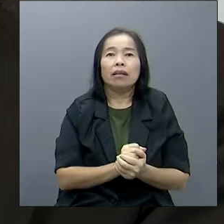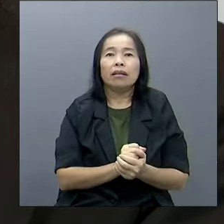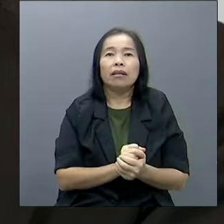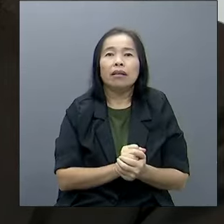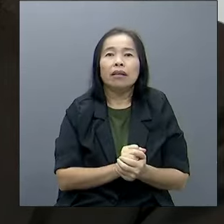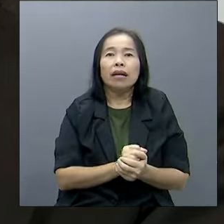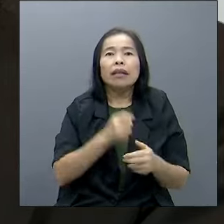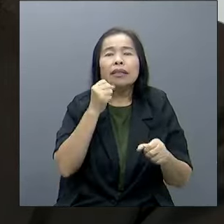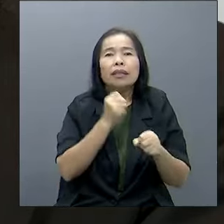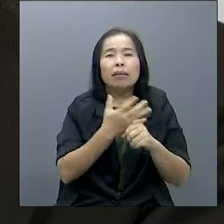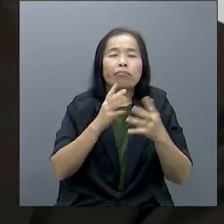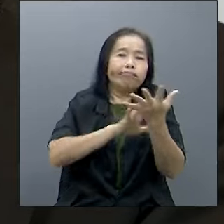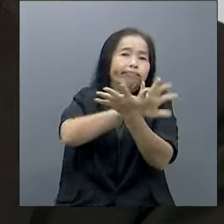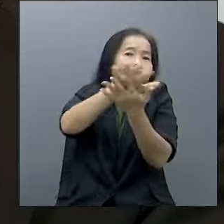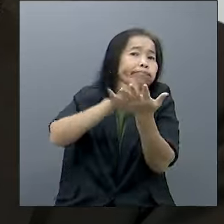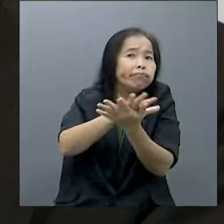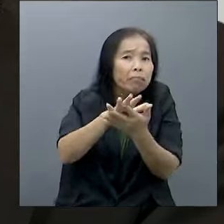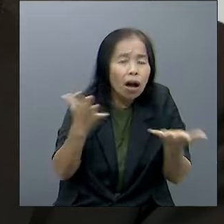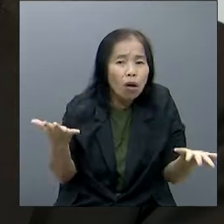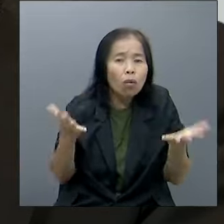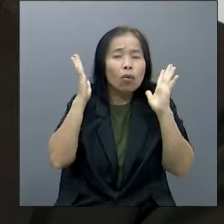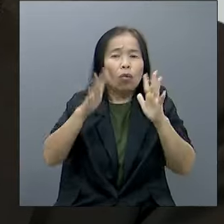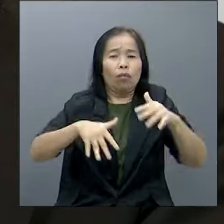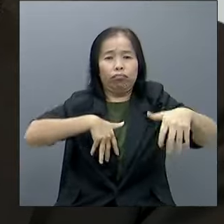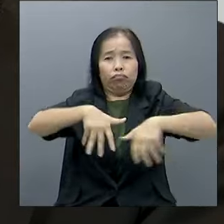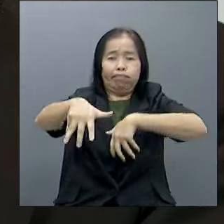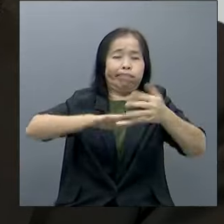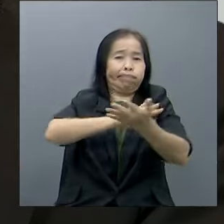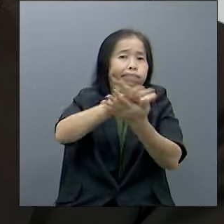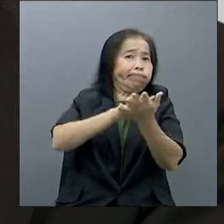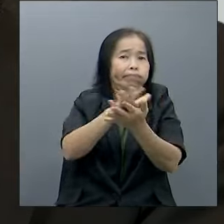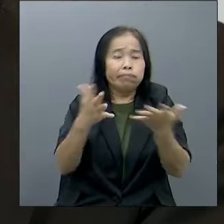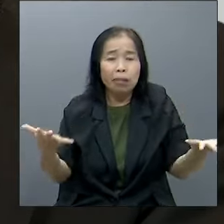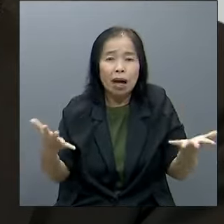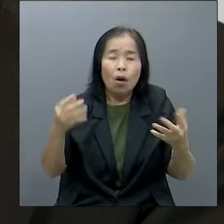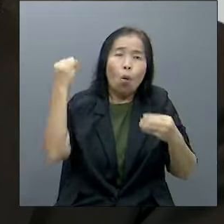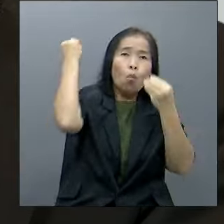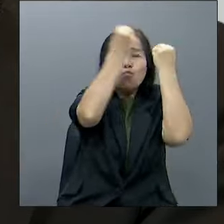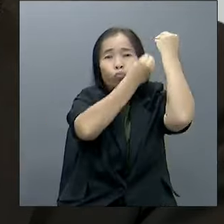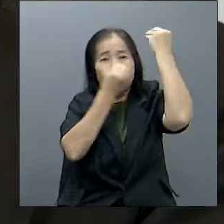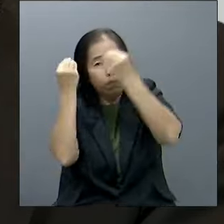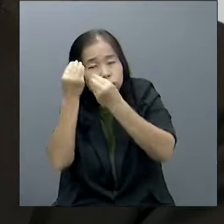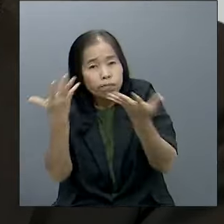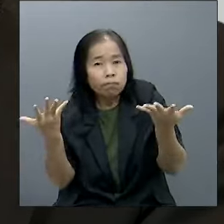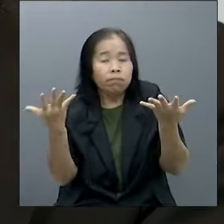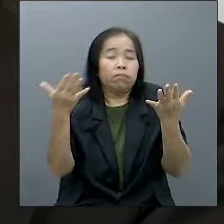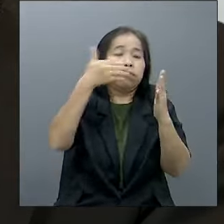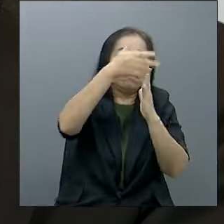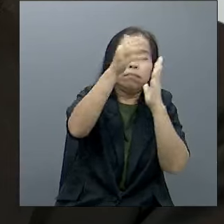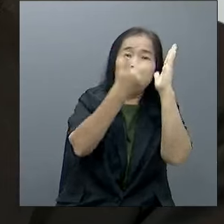อยมีกล securing สั